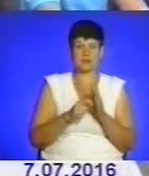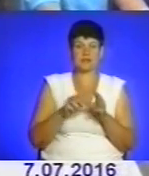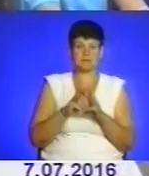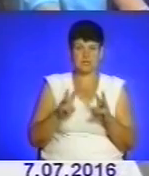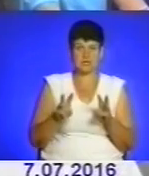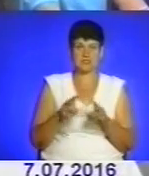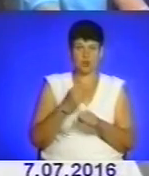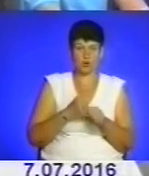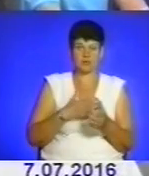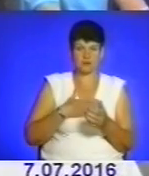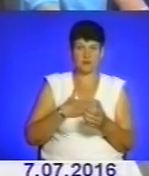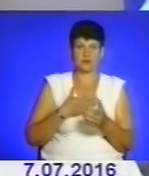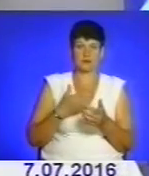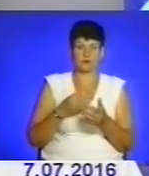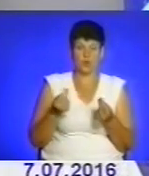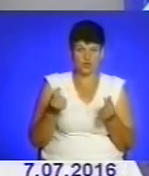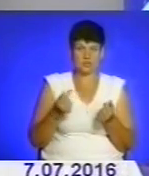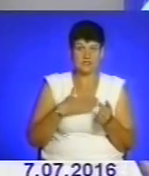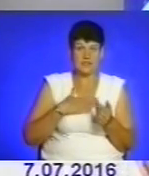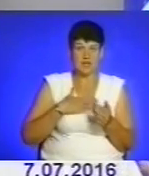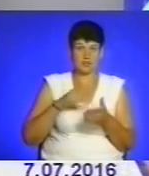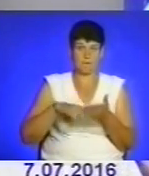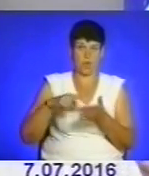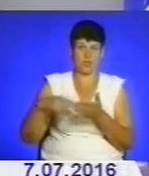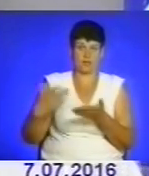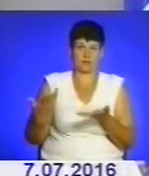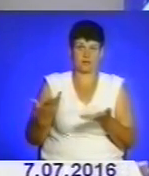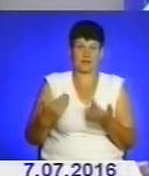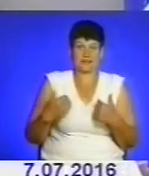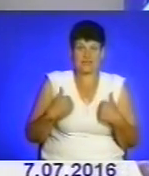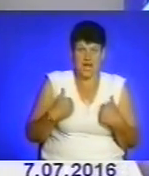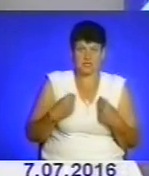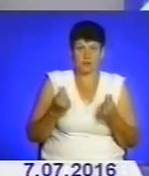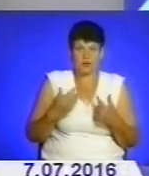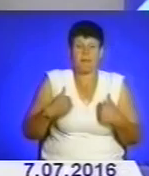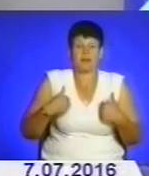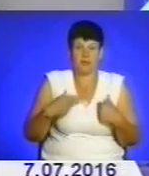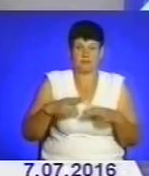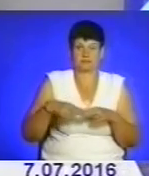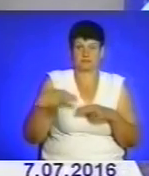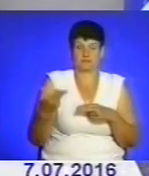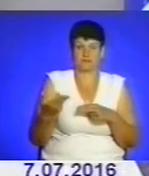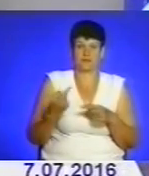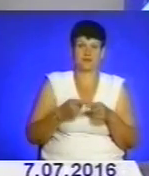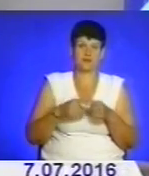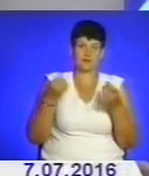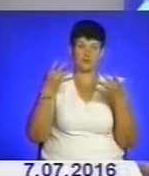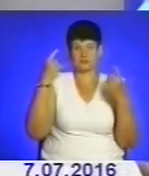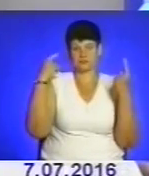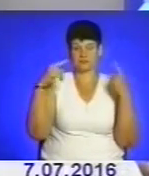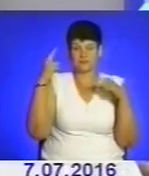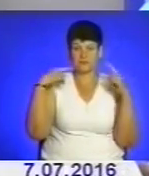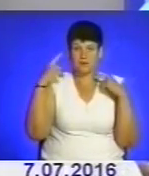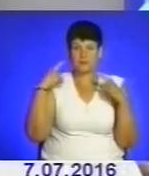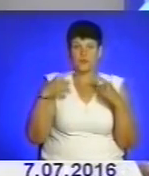гроші із наших з вами податків. Тобто з нашими грішми з нами ж нібито розраховується. І розрахунок іде віртуальний. Гроші йдуть